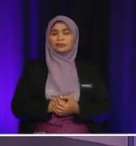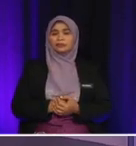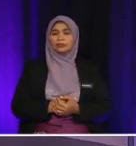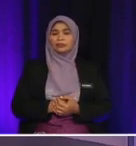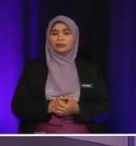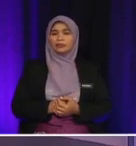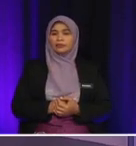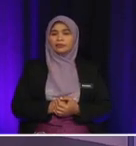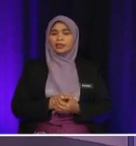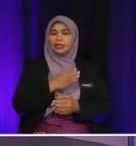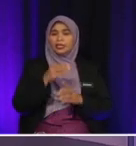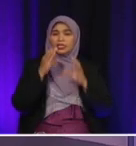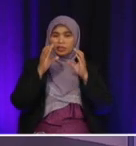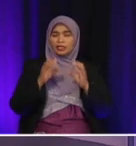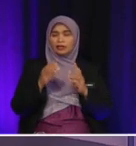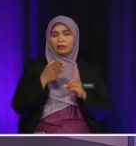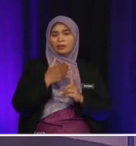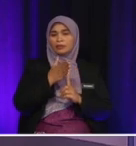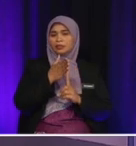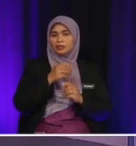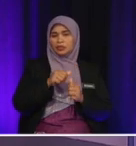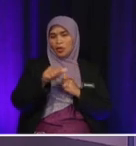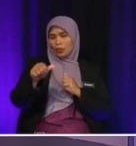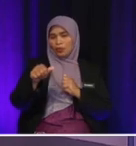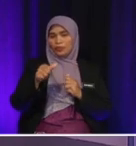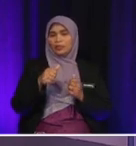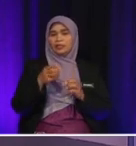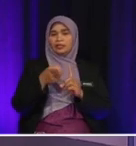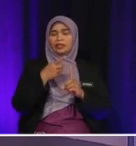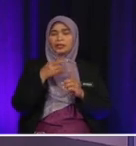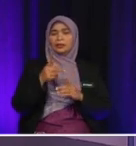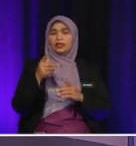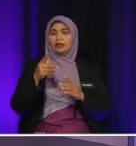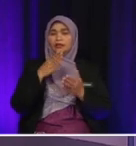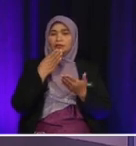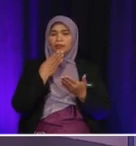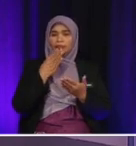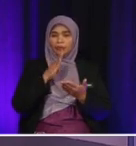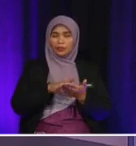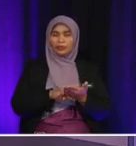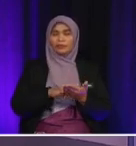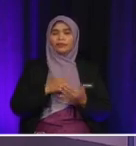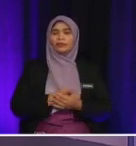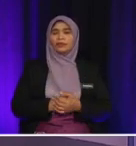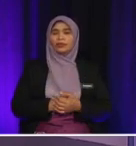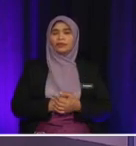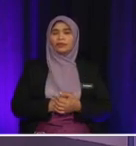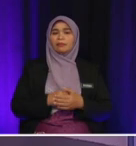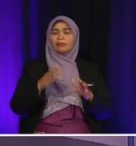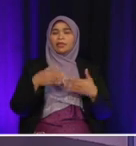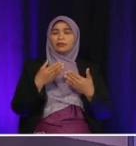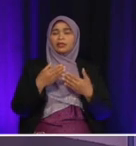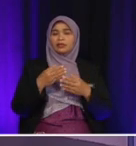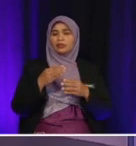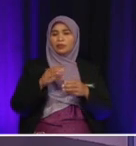dan cara hindari cara hindari mestilah menghindari perkara yang tak Elok ya cara menghindari Bagaimana supaya iman